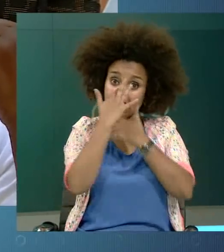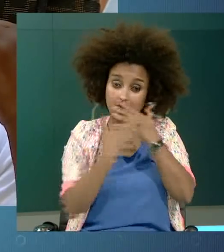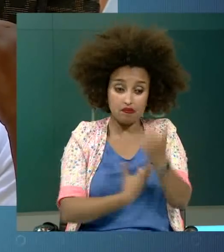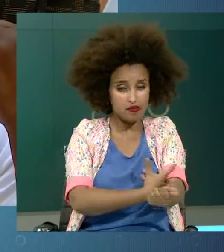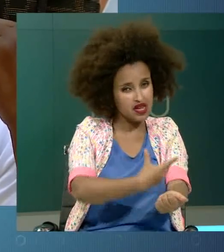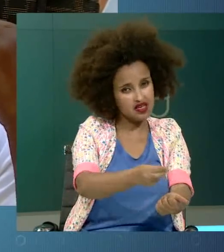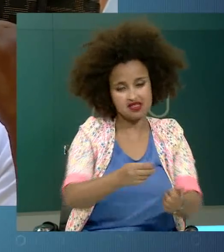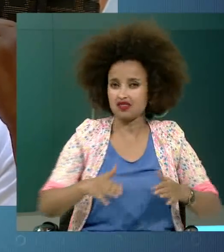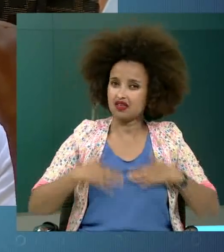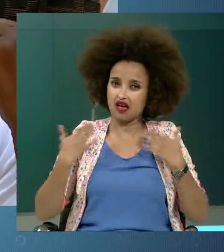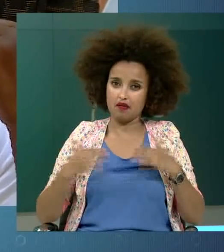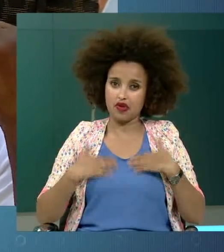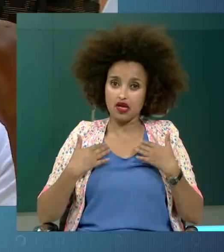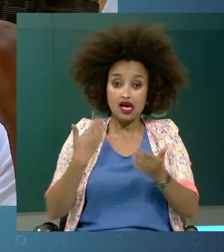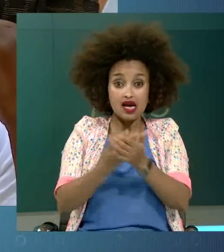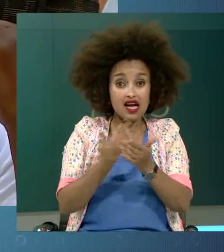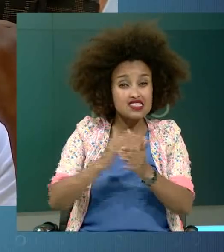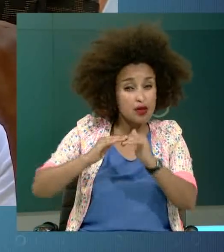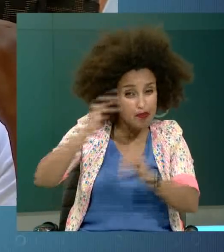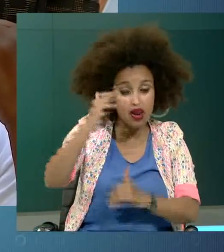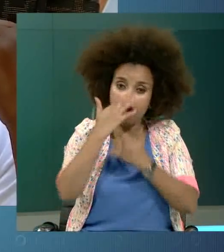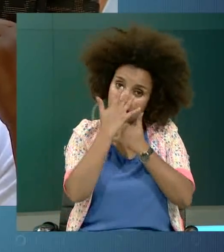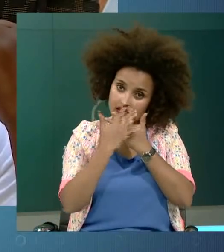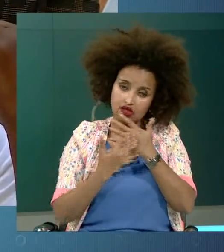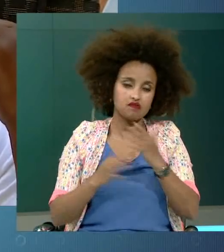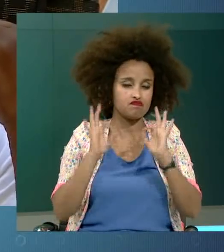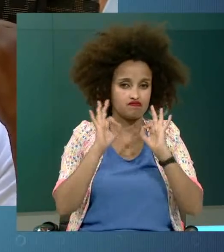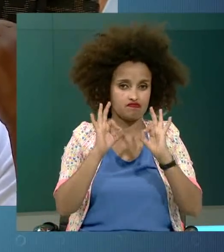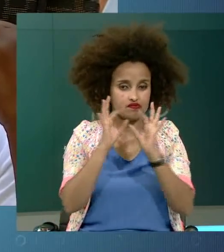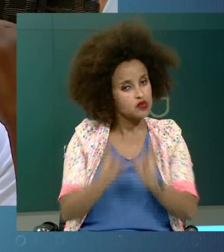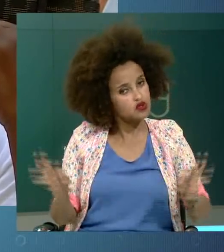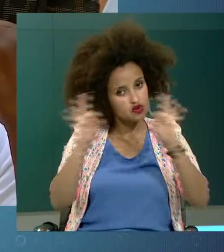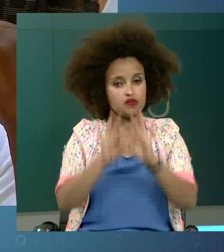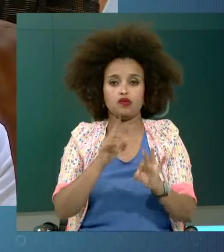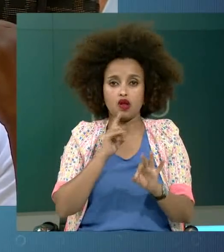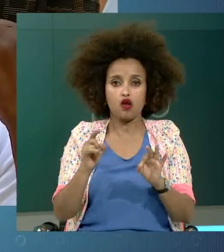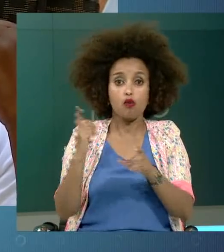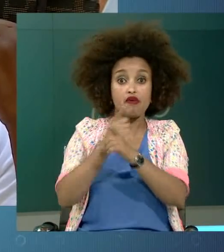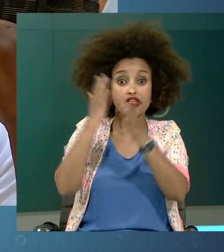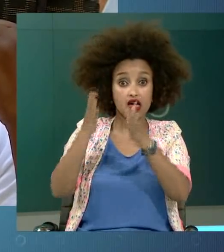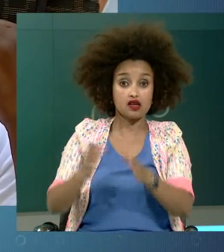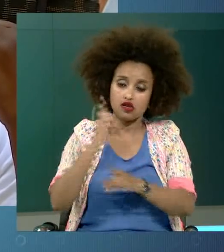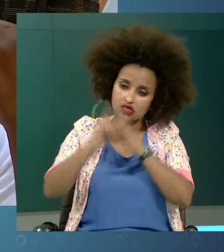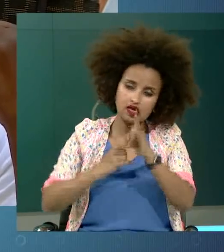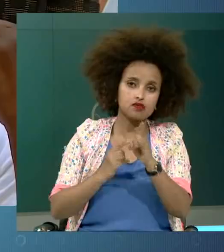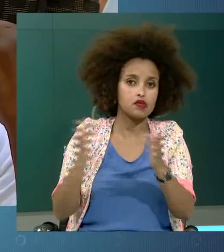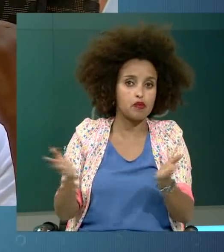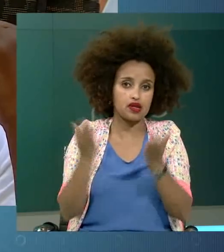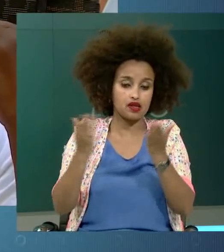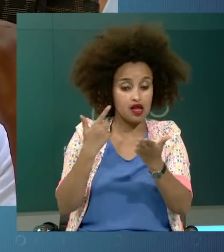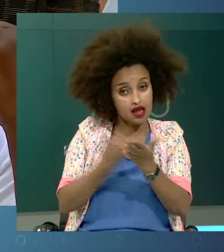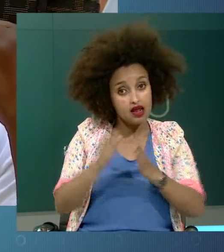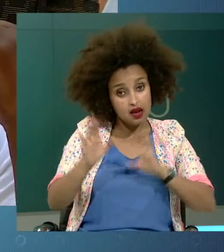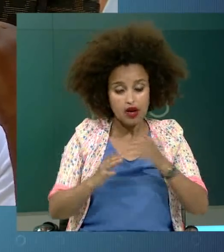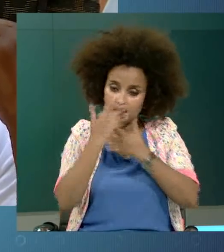ነው። ከምናደርገው እንደም ገንዘብ ከምንሰጠው በላይ ደም የምንሰጠው ነገር ቫልዩም ከፍተኛ ነው ማለት በፈጣሪ ዘንድም ማለት ነው። ያንን በማበረታታት ያው ደም